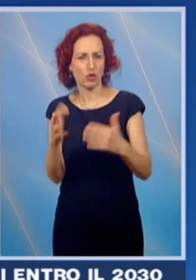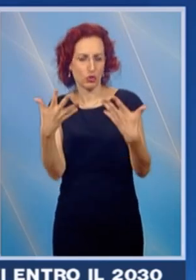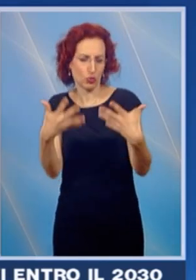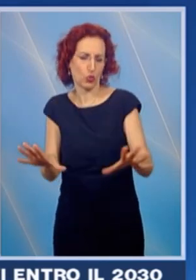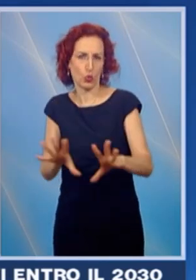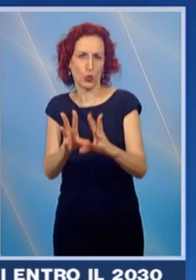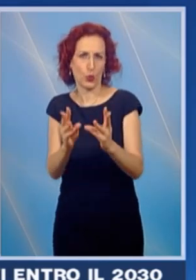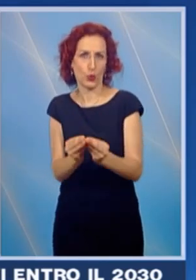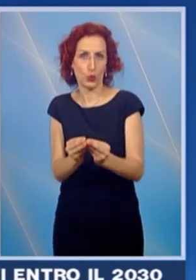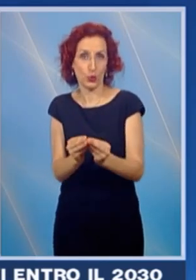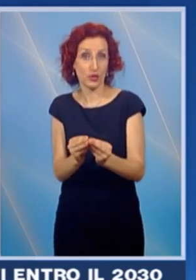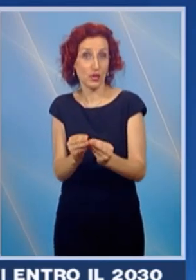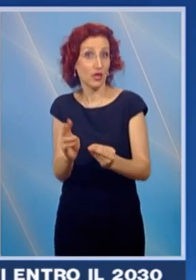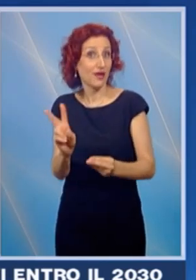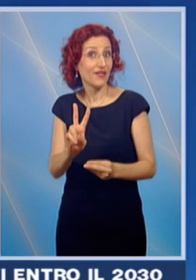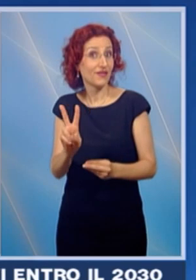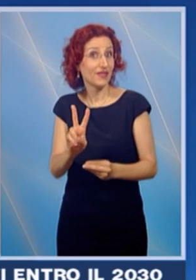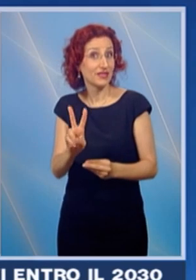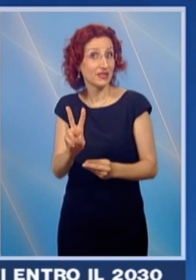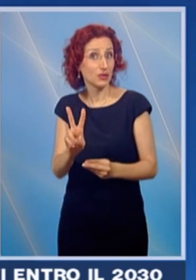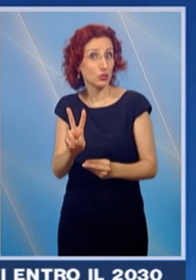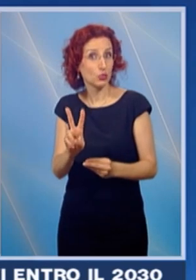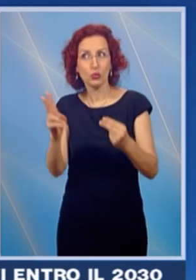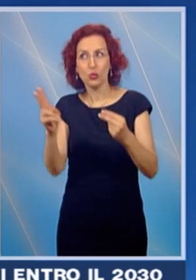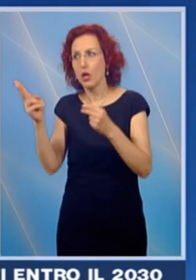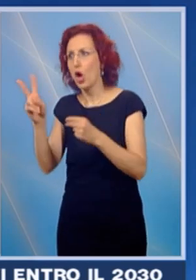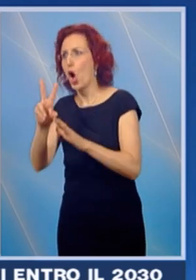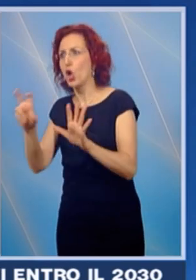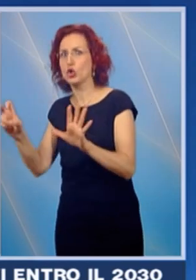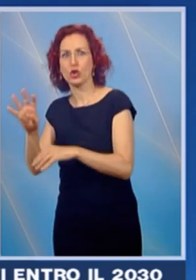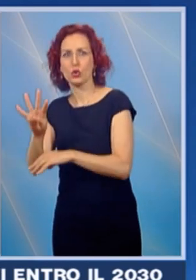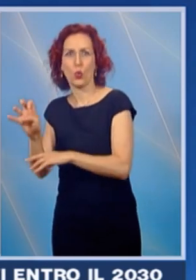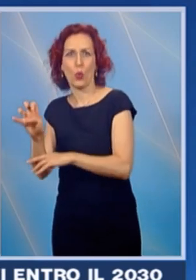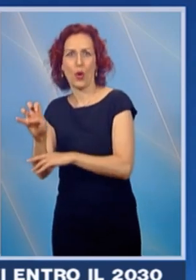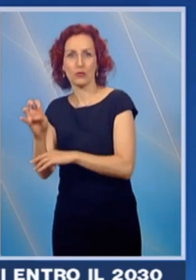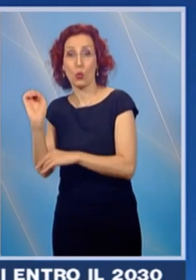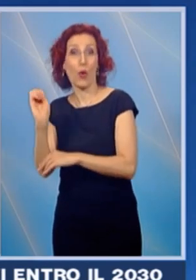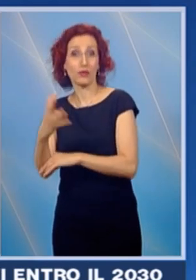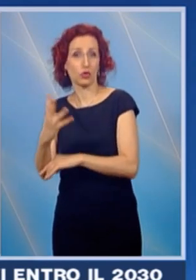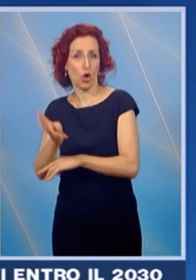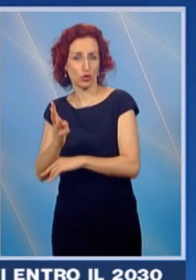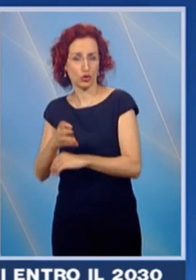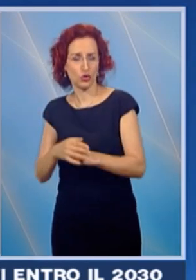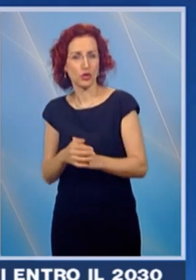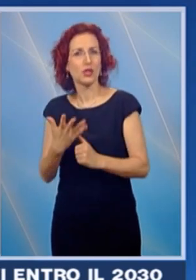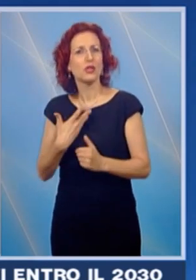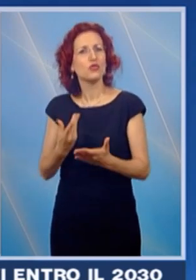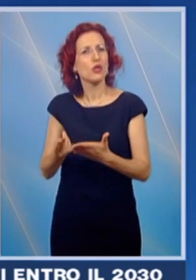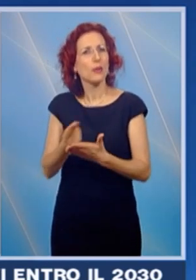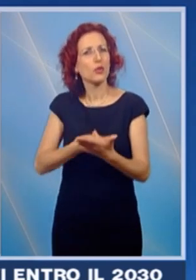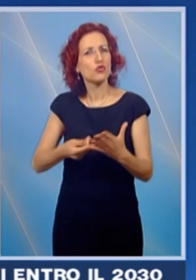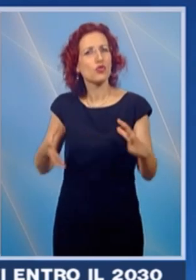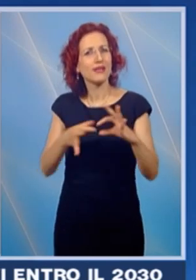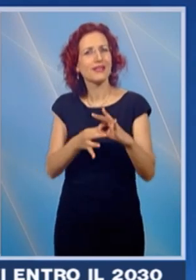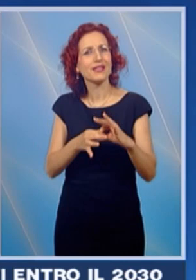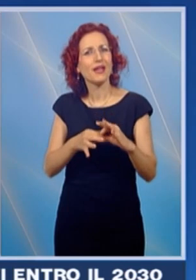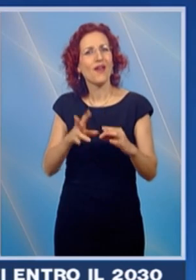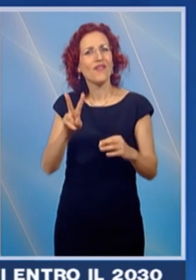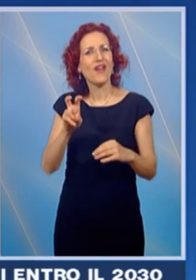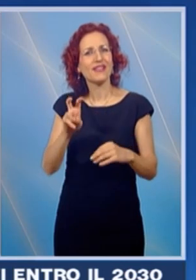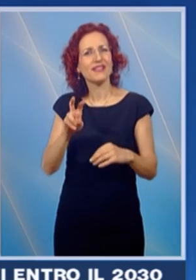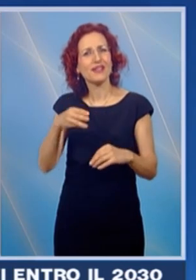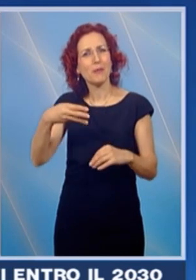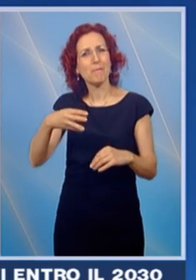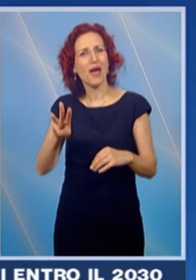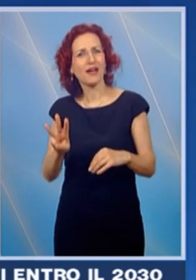solo 22 su 814. Fra questi rientrano anche i progetti per impianti superiori a 20 megawatt, impianti che produrranno energia